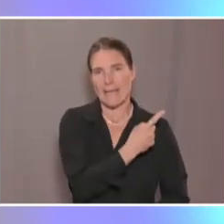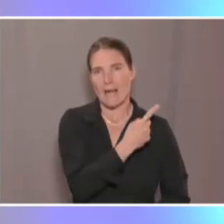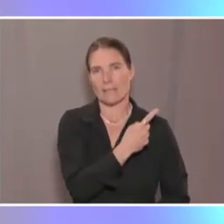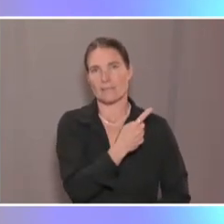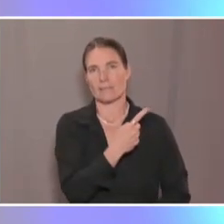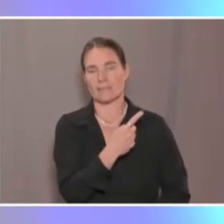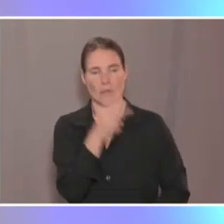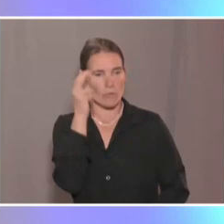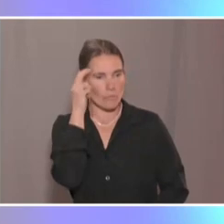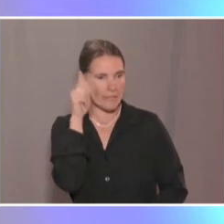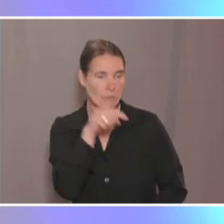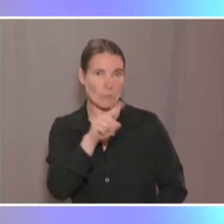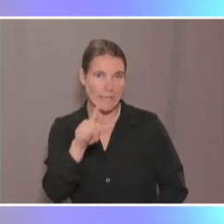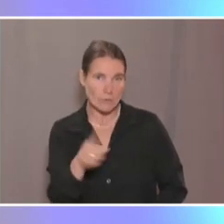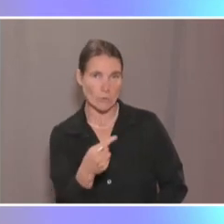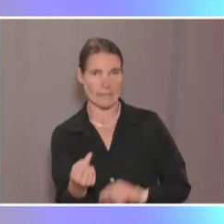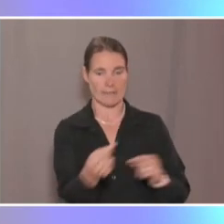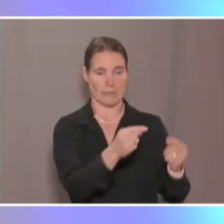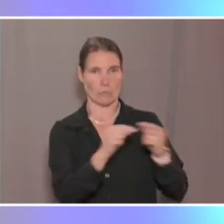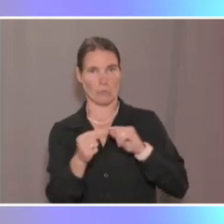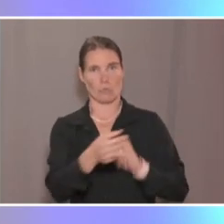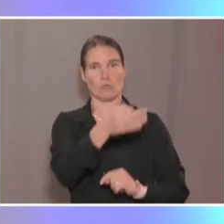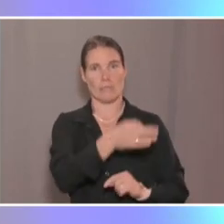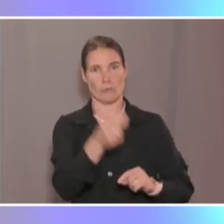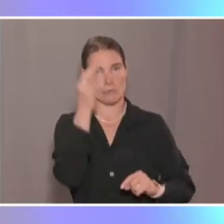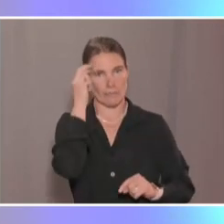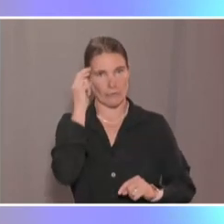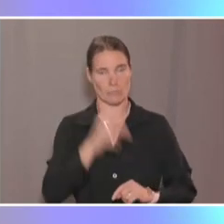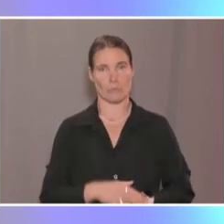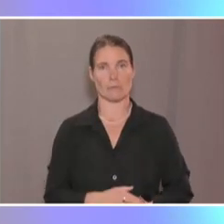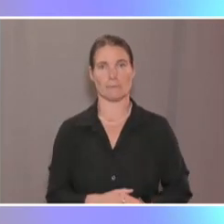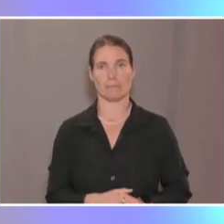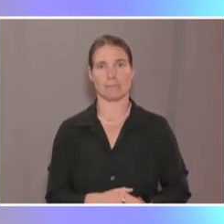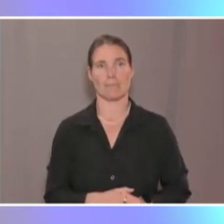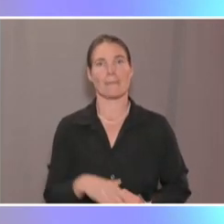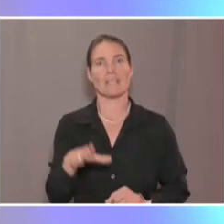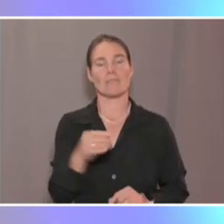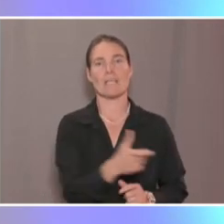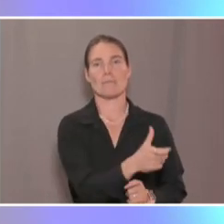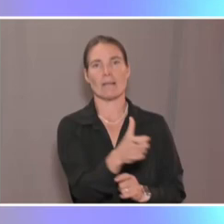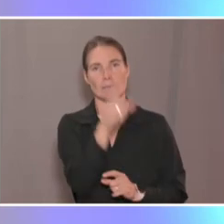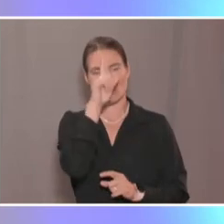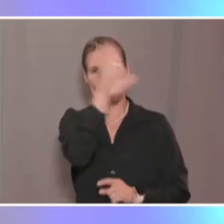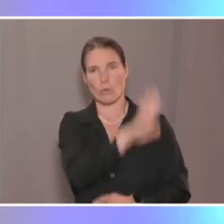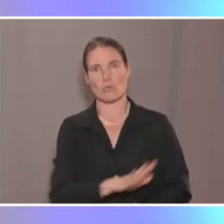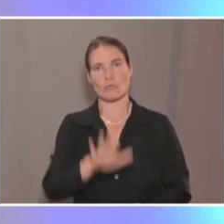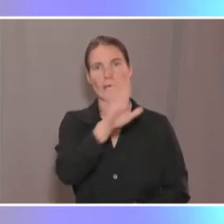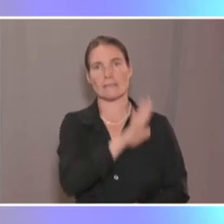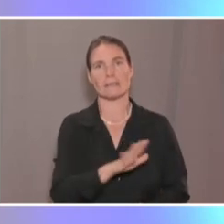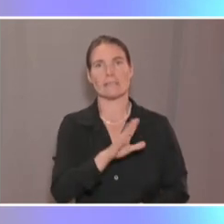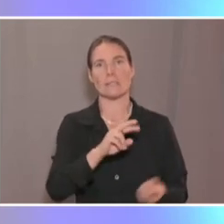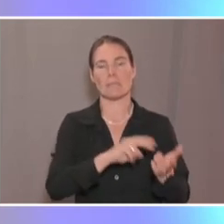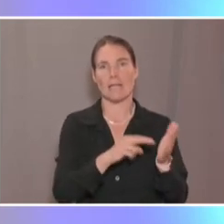PH-Standort Flensburg erneut in die Diskussion. Im Vorfeld der Wiederbewaffnung der Bundesrepublik beanspruchten die Planer